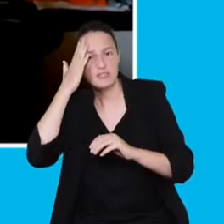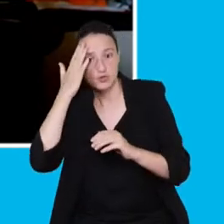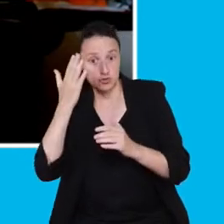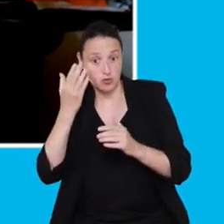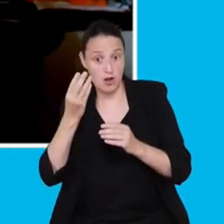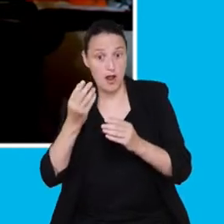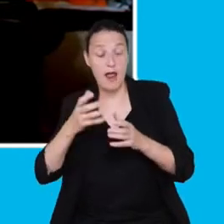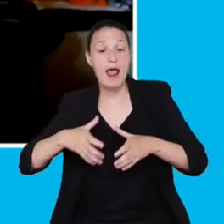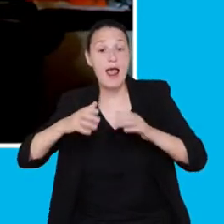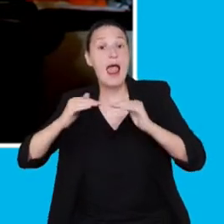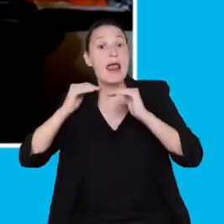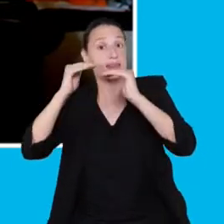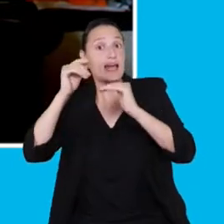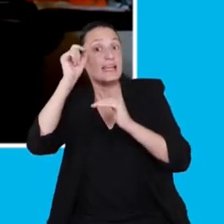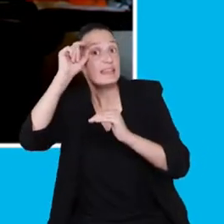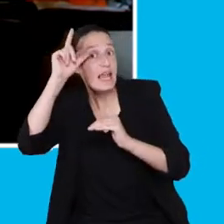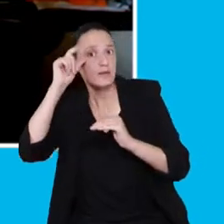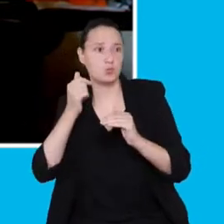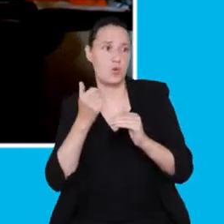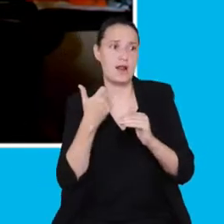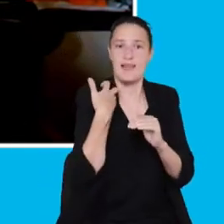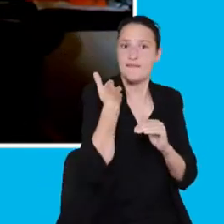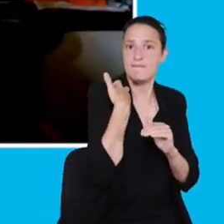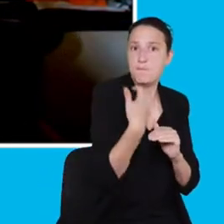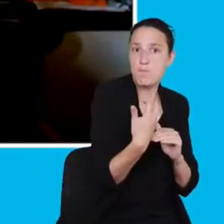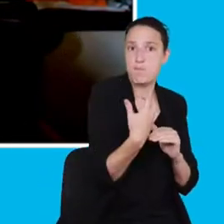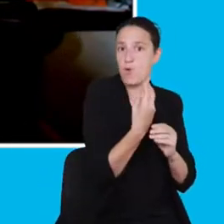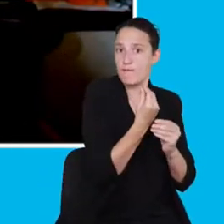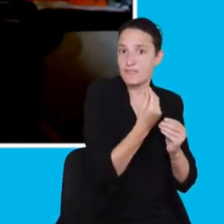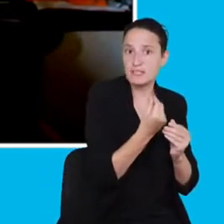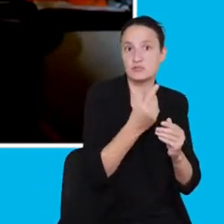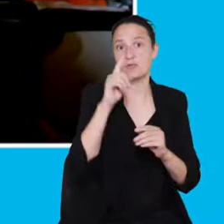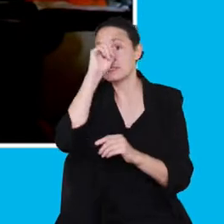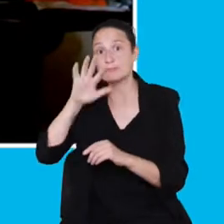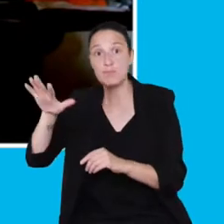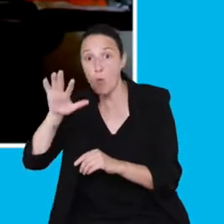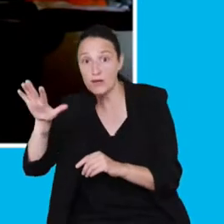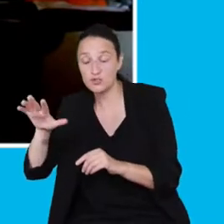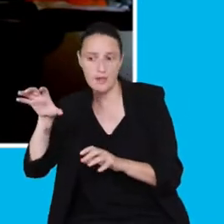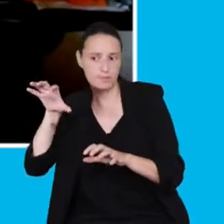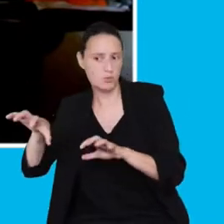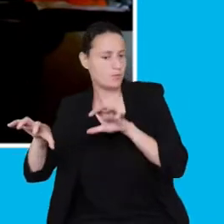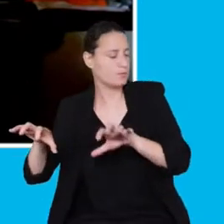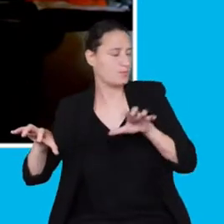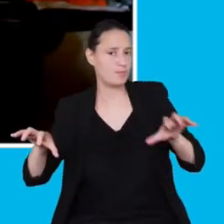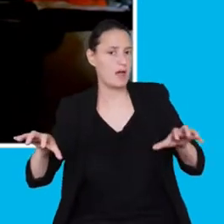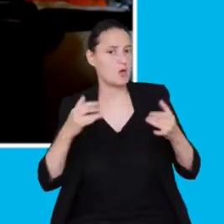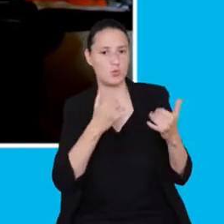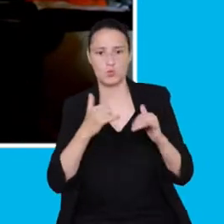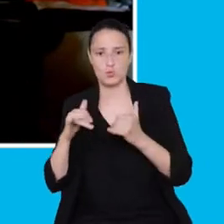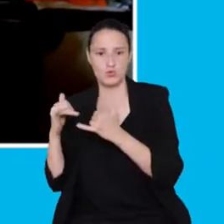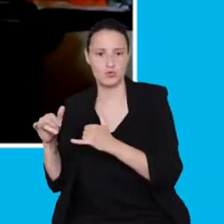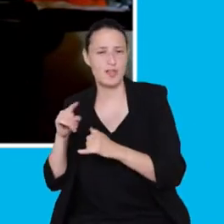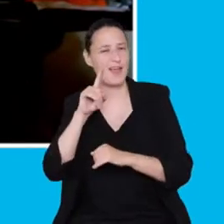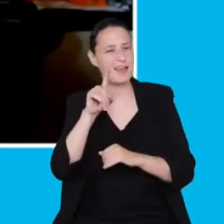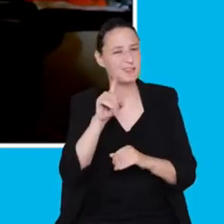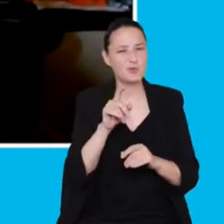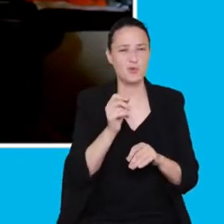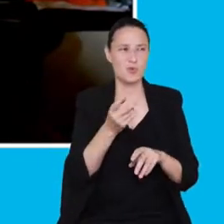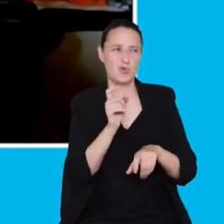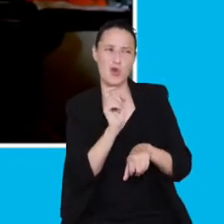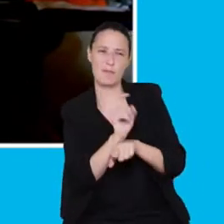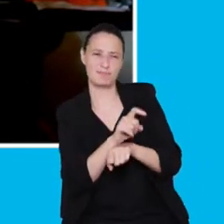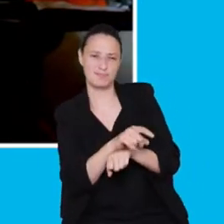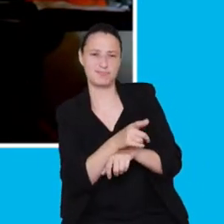czy elicie intelektualnej, czy elicie społecznej. To są jednak różne grupy i taka pogarda, jaka tu zabrzmiała w